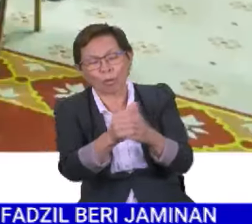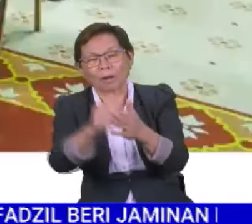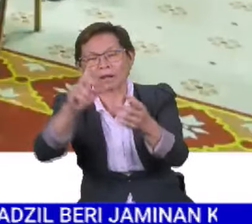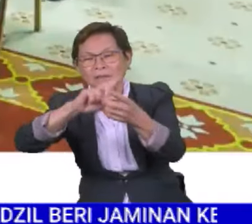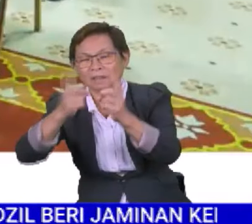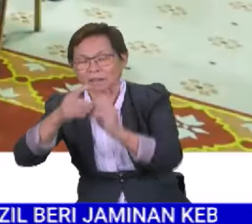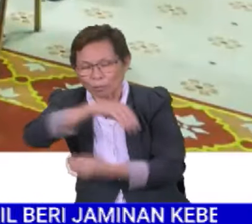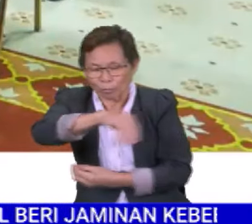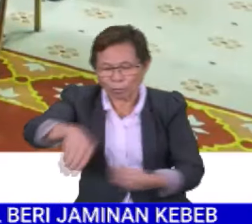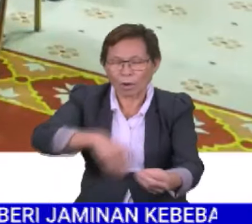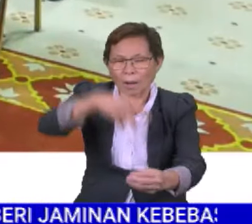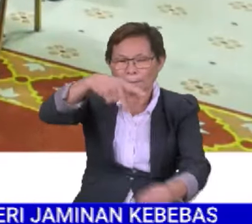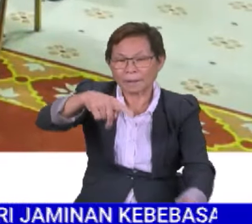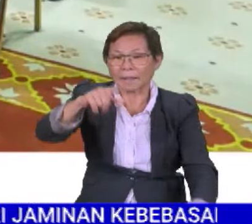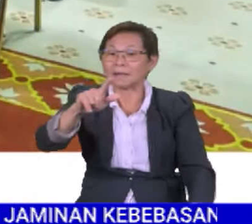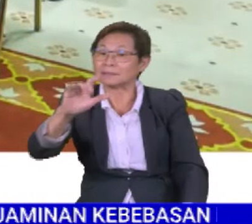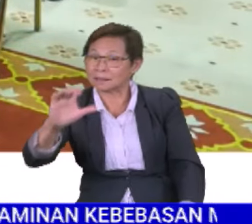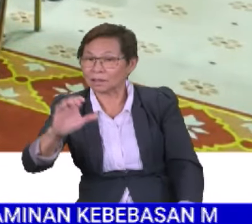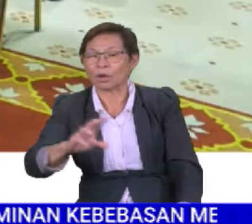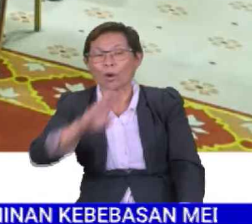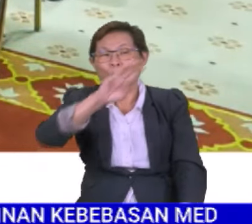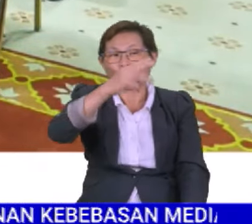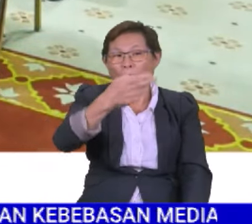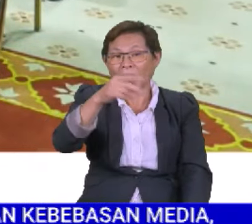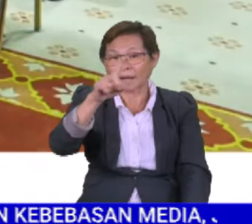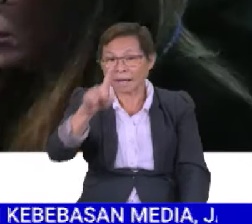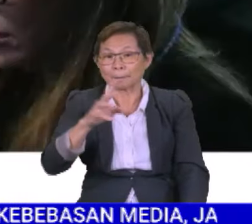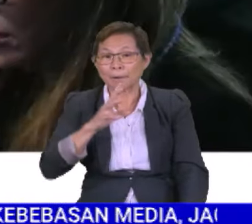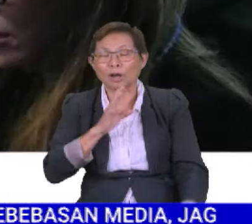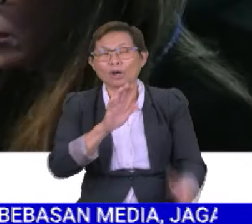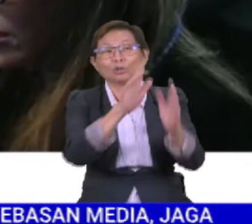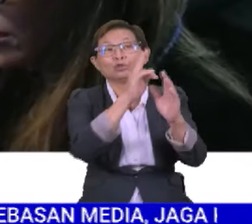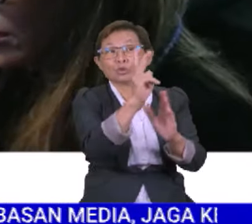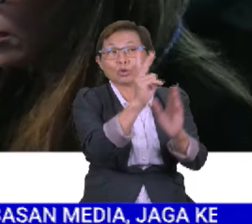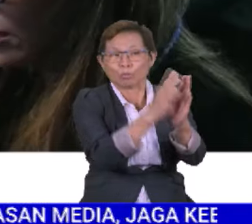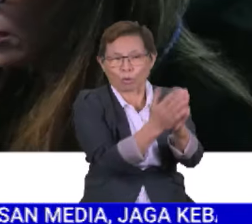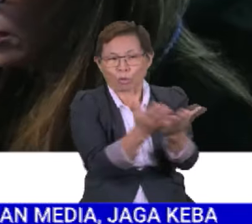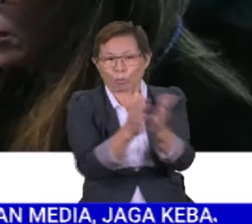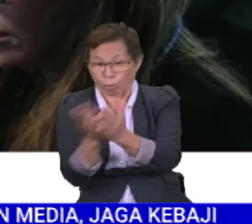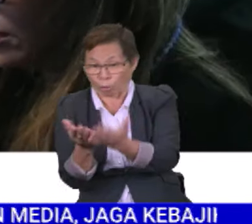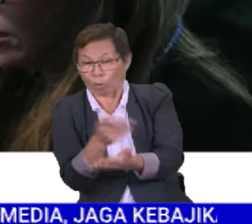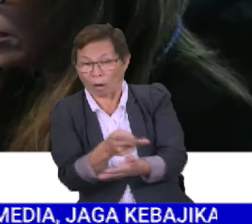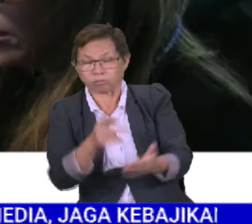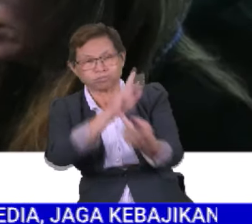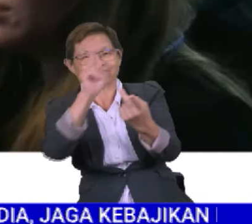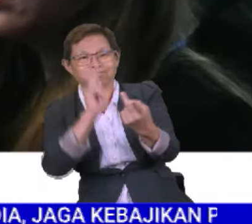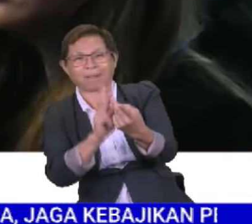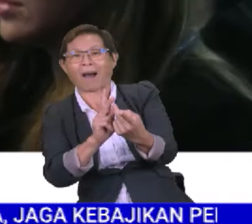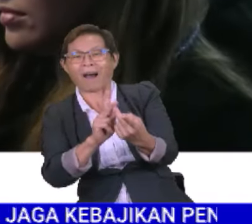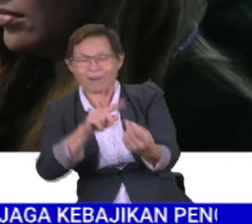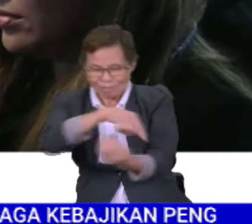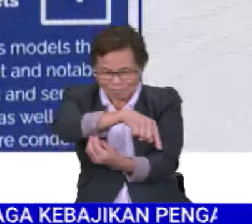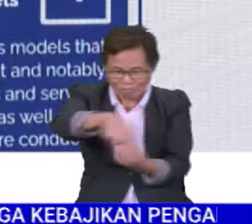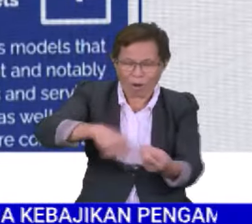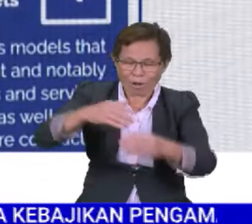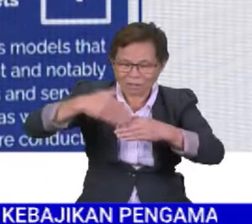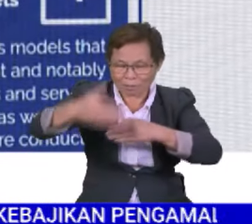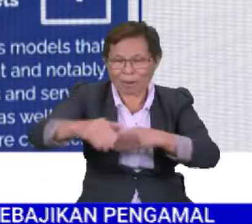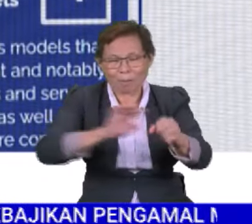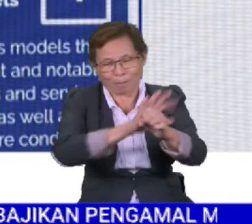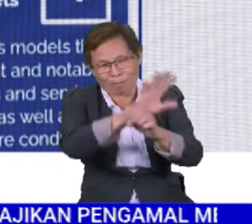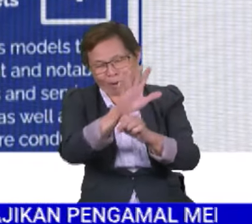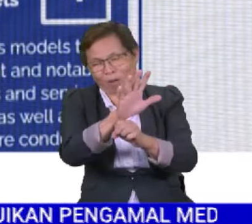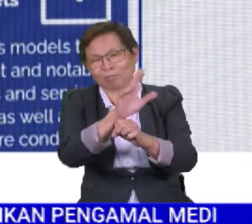digital transformasi PLC. Tan Sri Wahid menyifatkan dua buku panduan tersebut bertepatan dengan persekitaran pasca